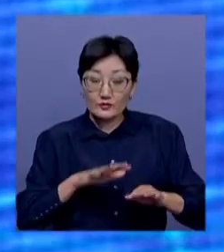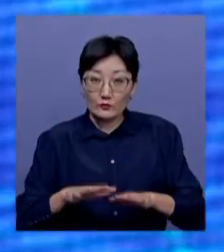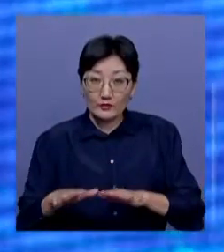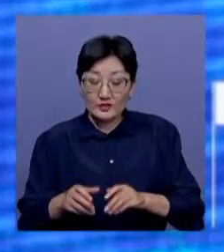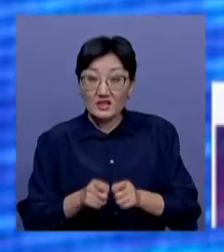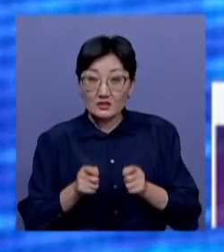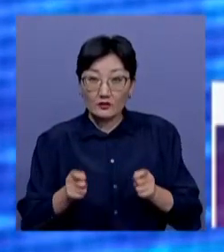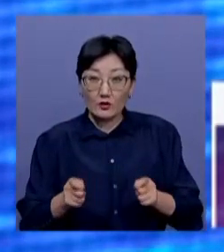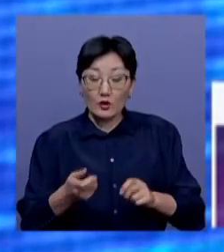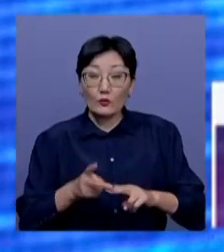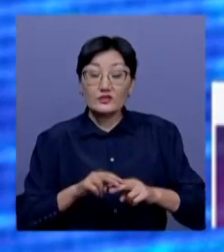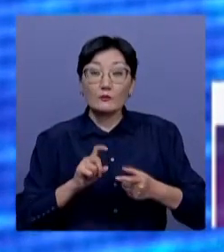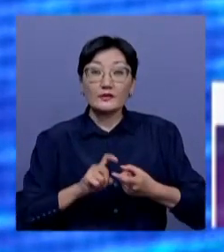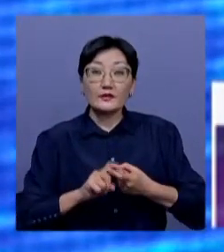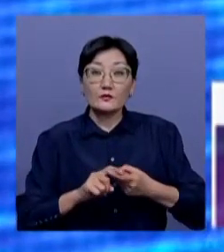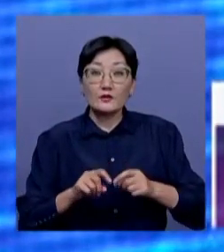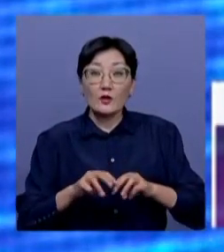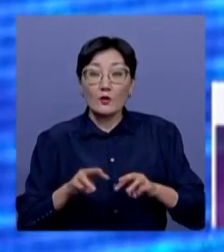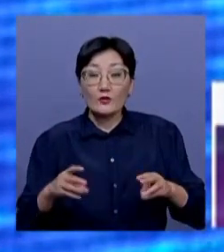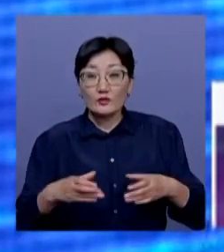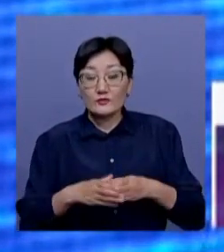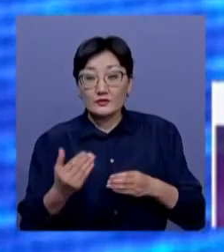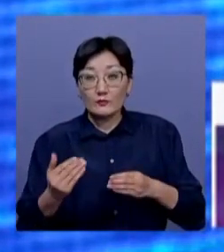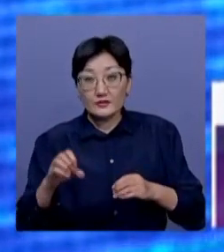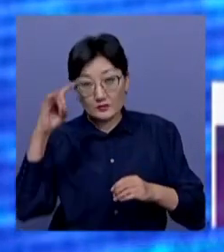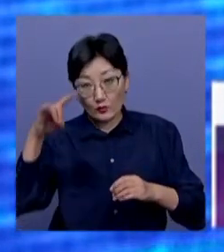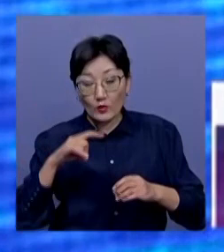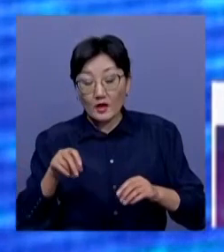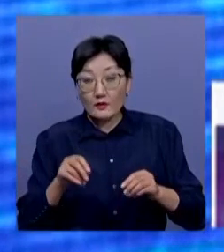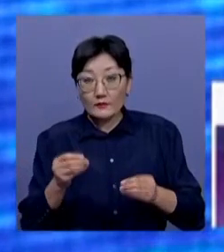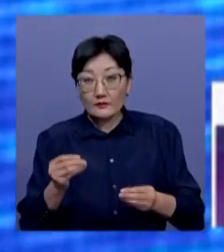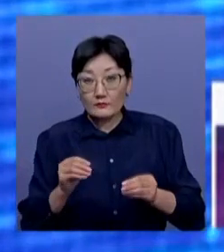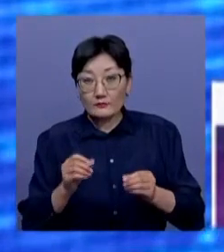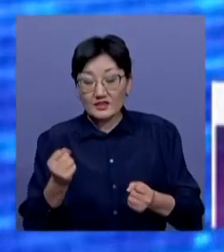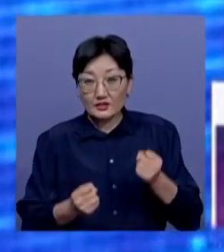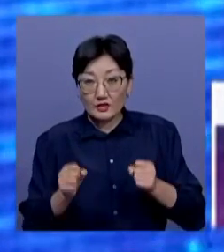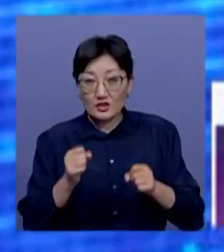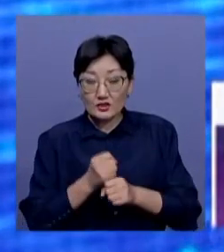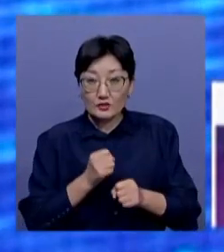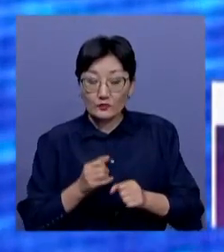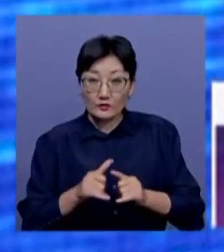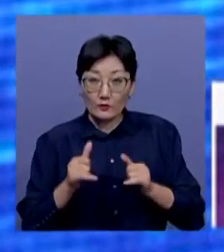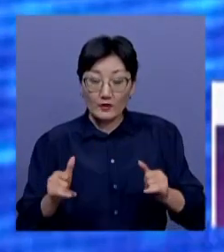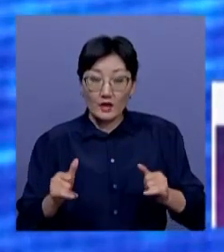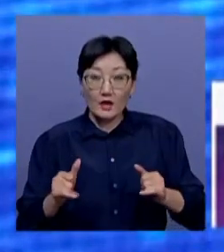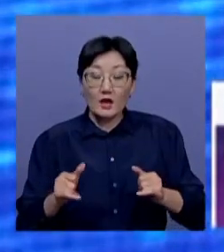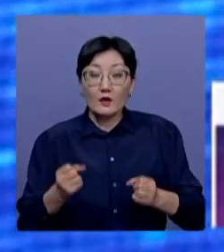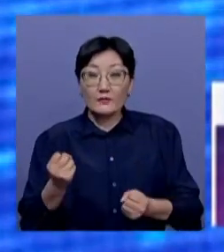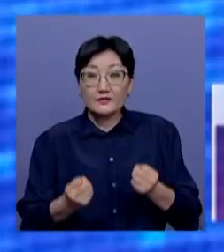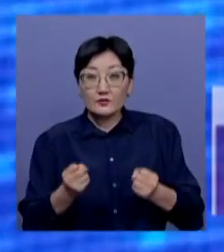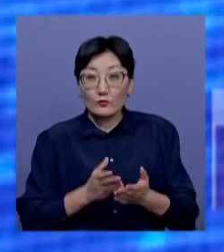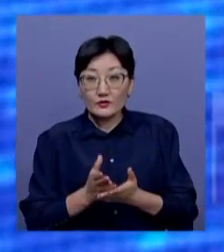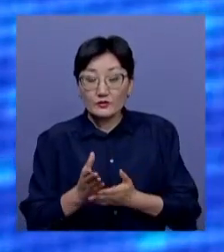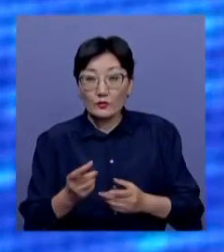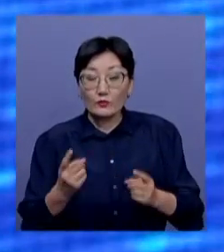құрды. Осы ретте үкімет тарапынан отандық машина жасауды дамытуға, әсіресе автомобиль жасау секторына